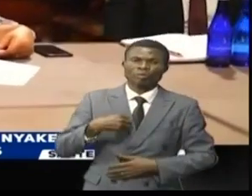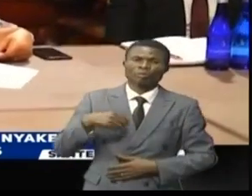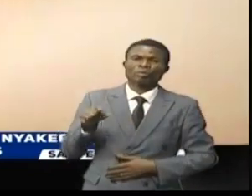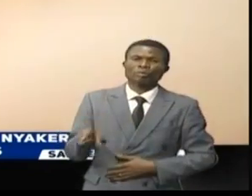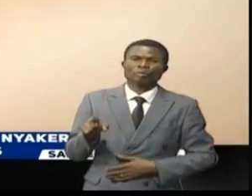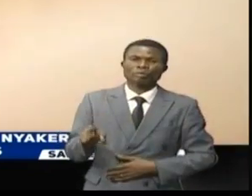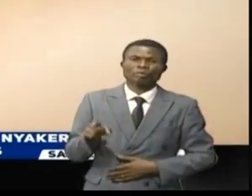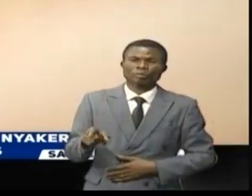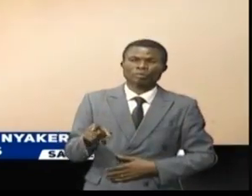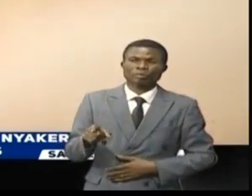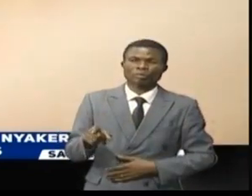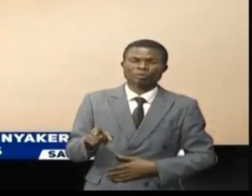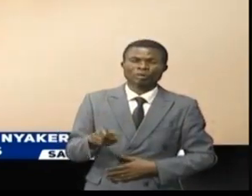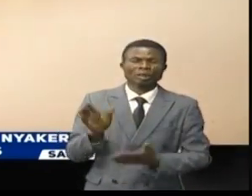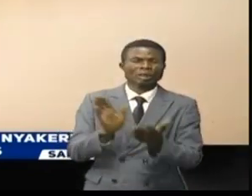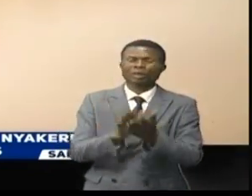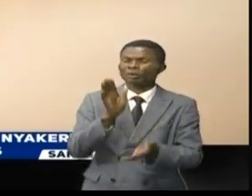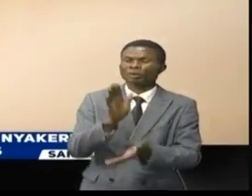ne vont pas à l'école